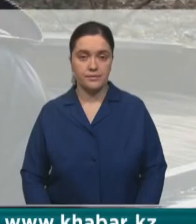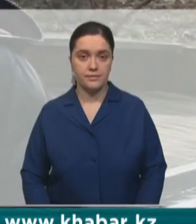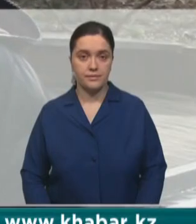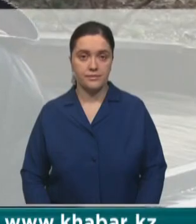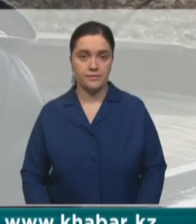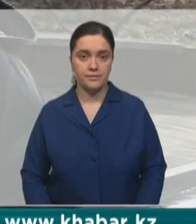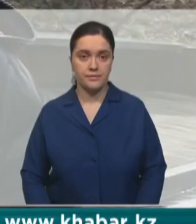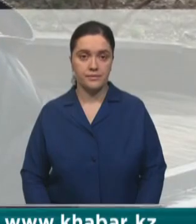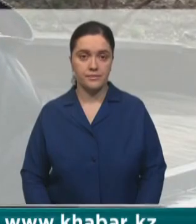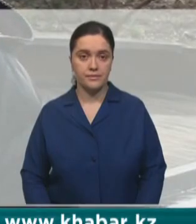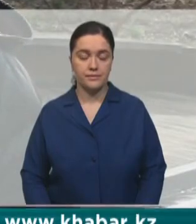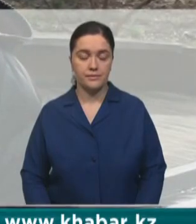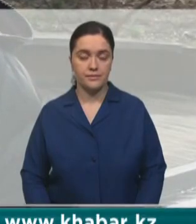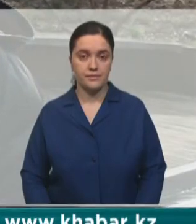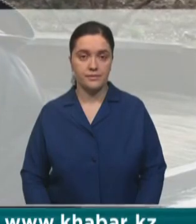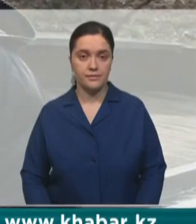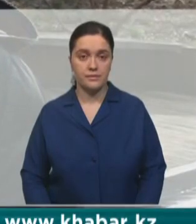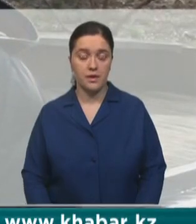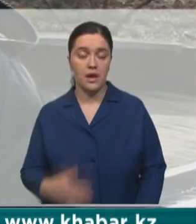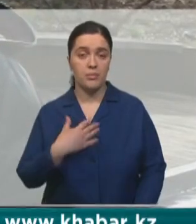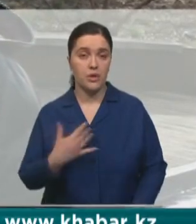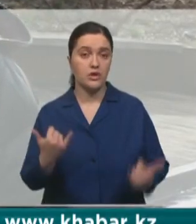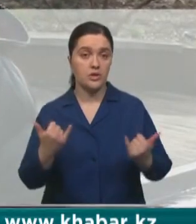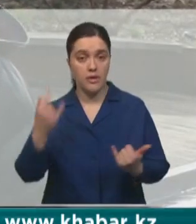разрабатываю новые методы